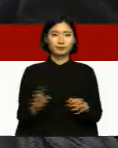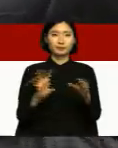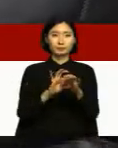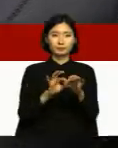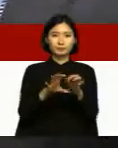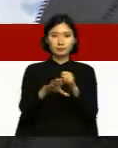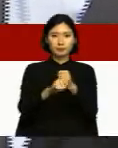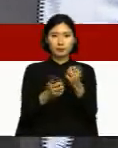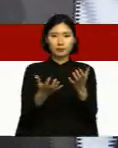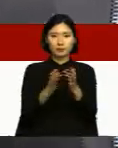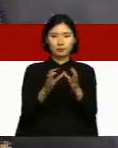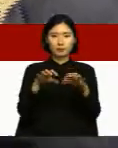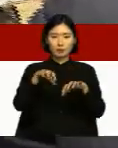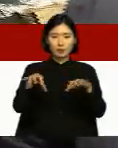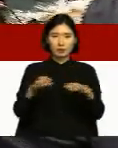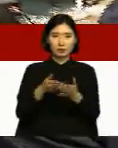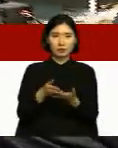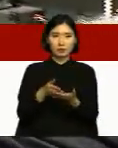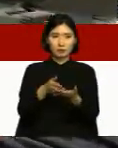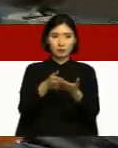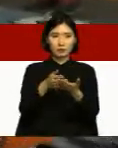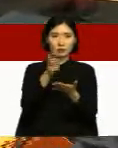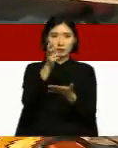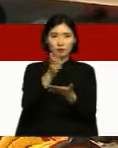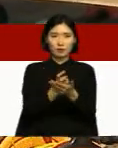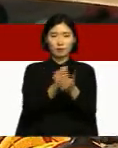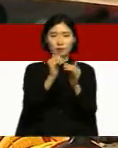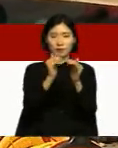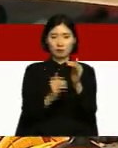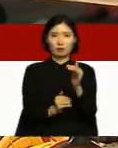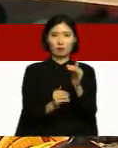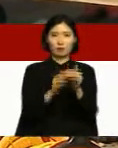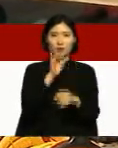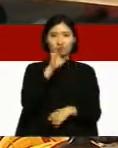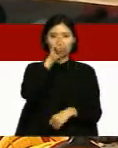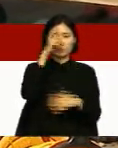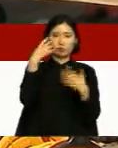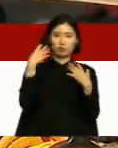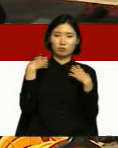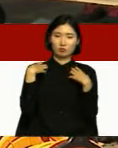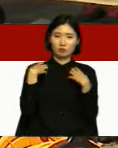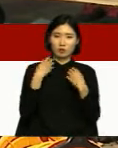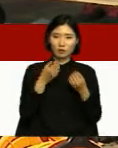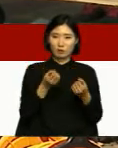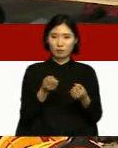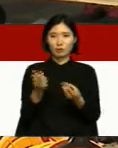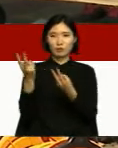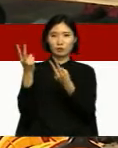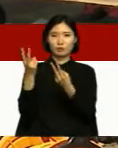부서에 마을에서 제출한 조례안을 중앙부처에 올려서